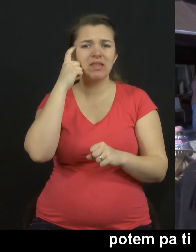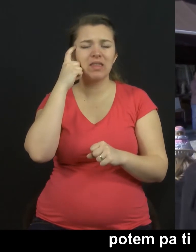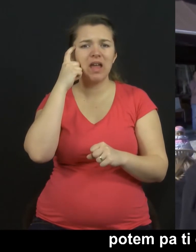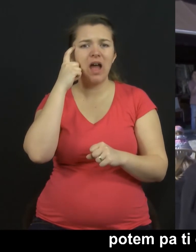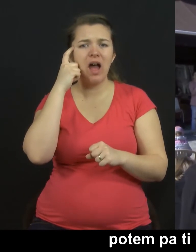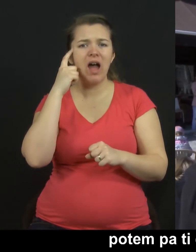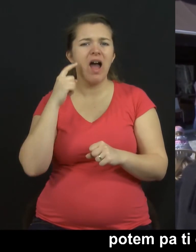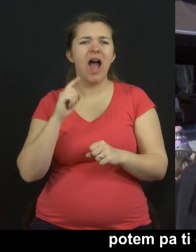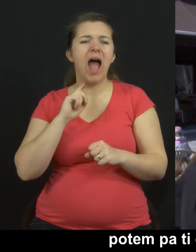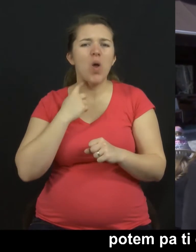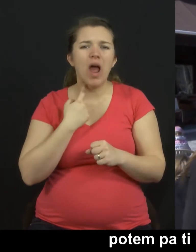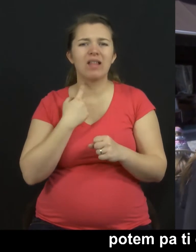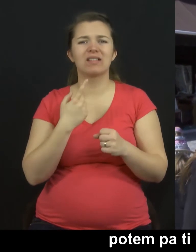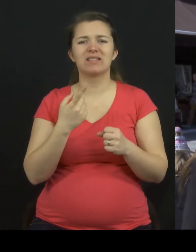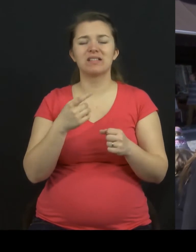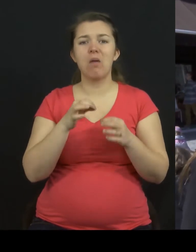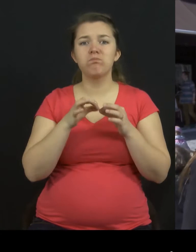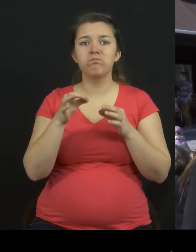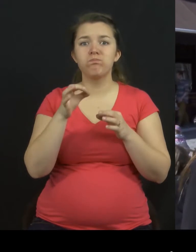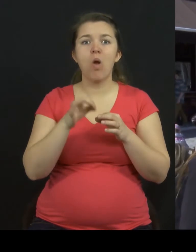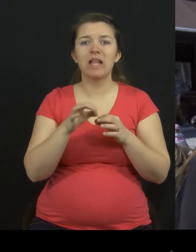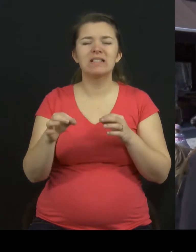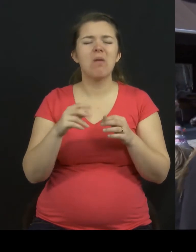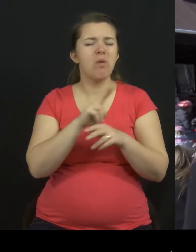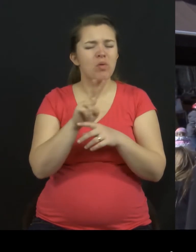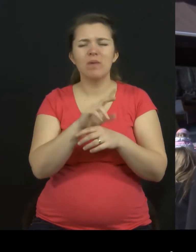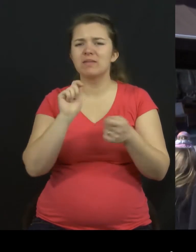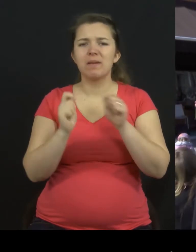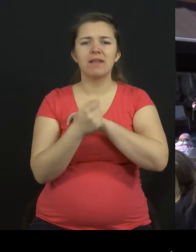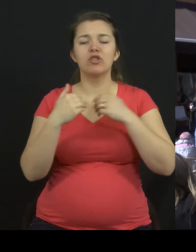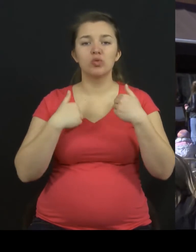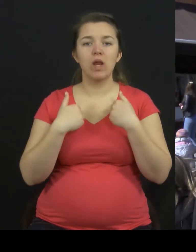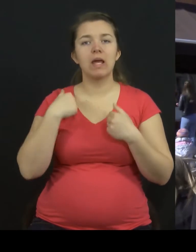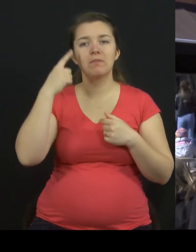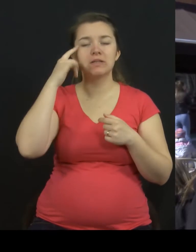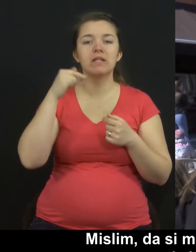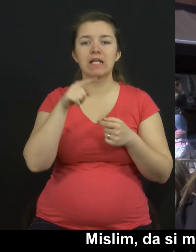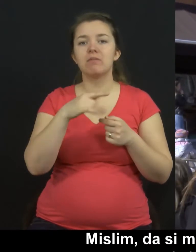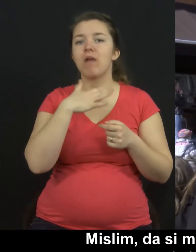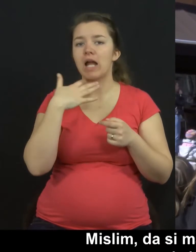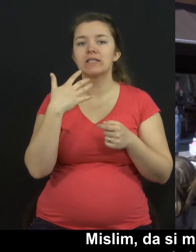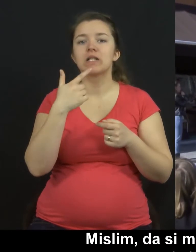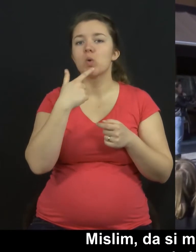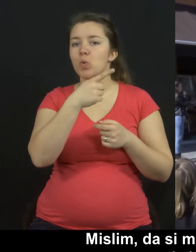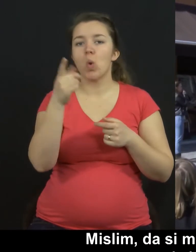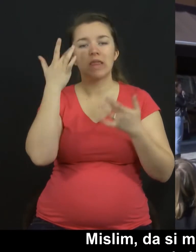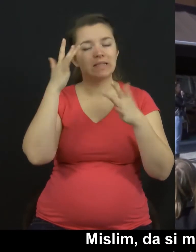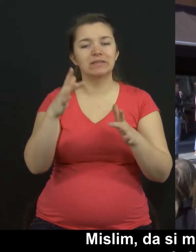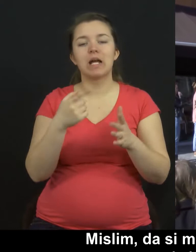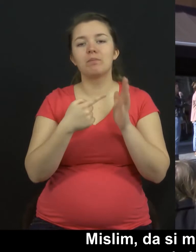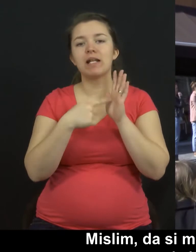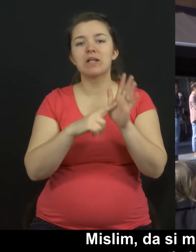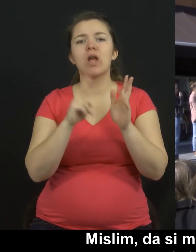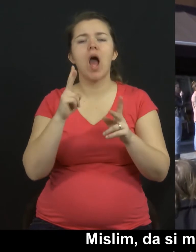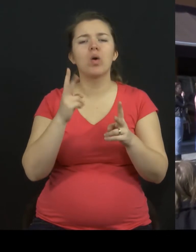nespametna, aroganska poteza popolnoma spremeni življenje. Mislim, da si marsikdo ne zna